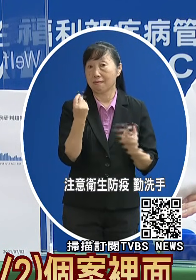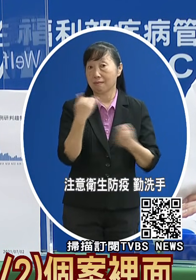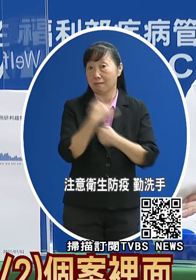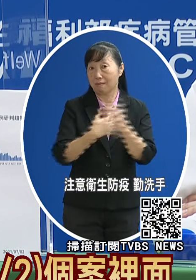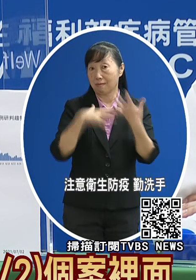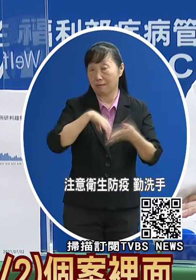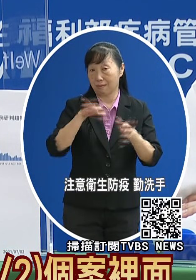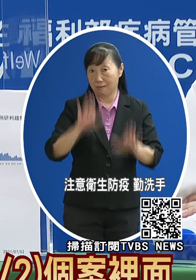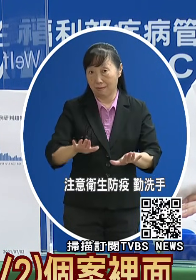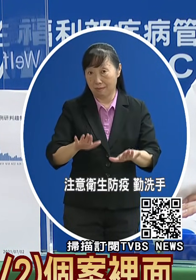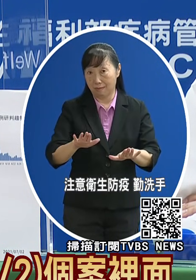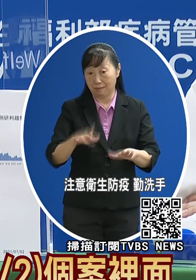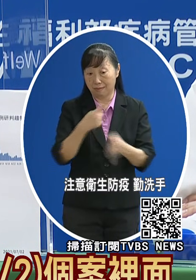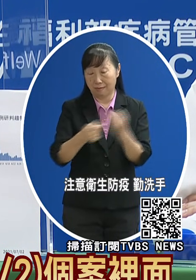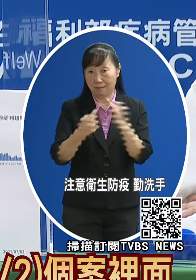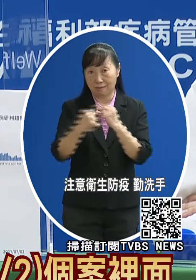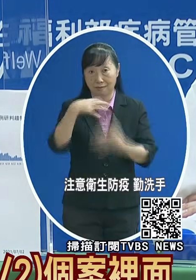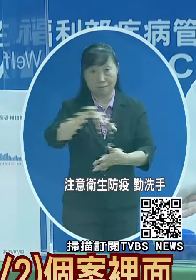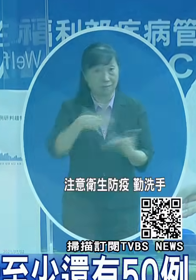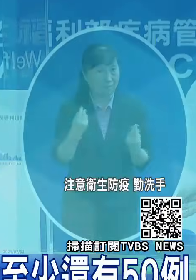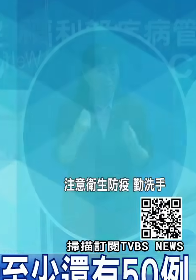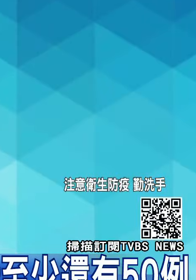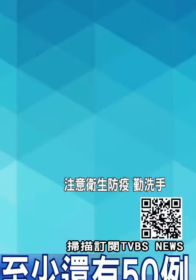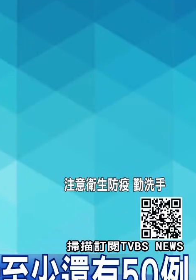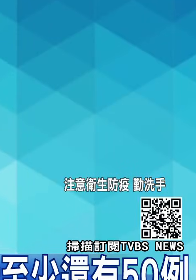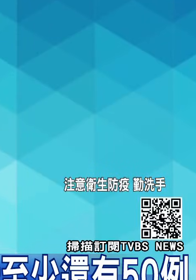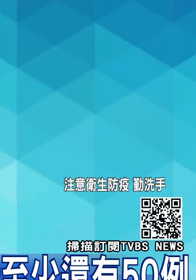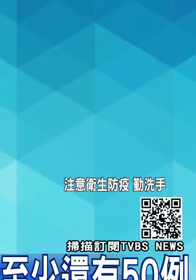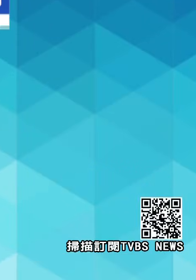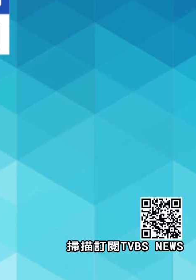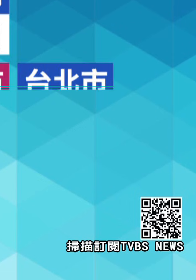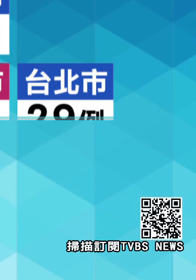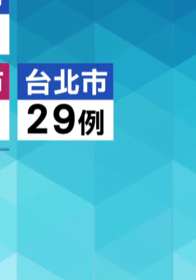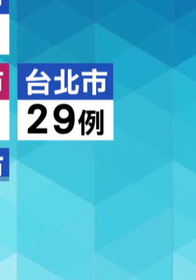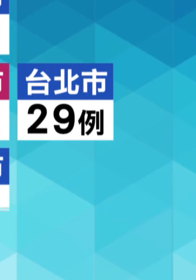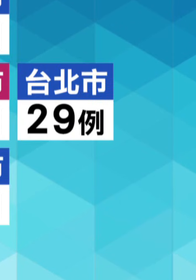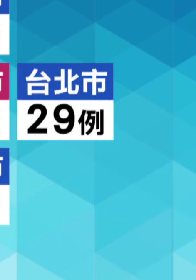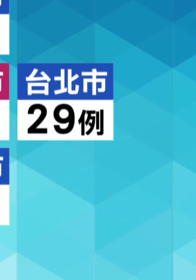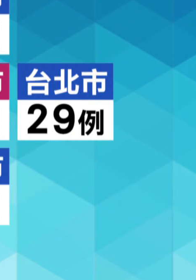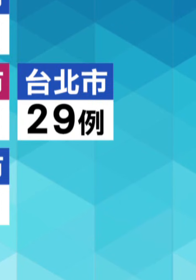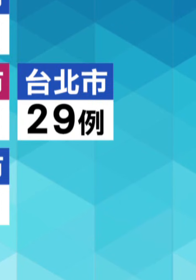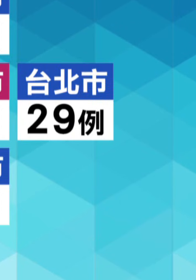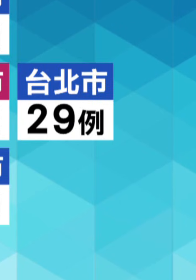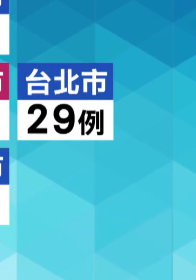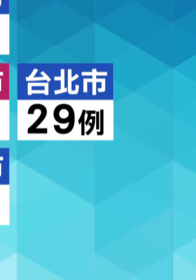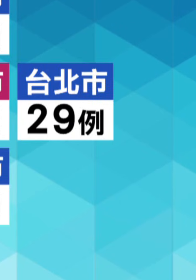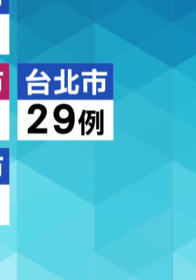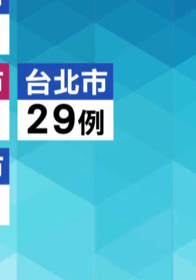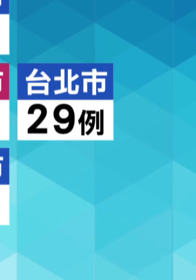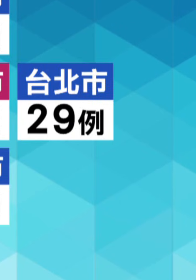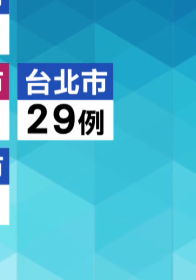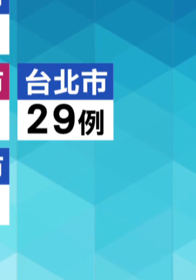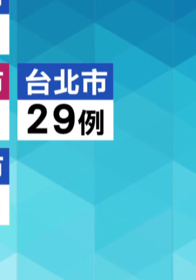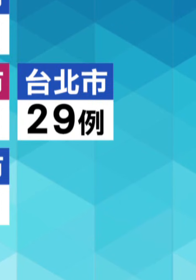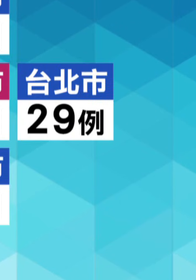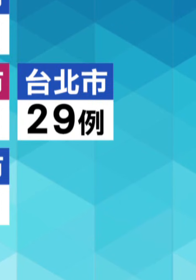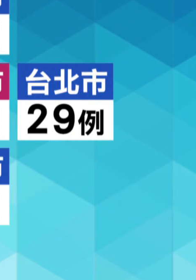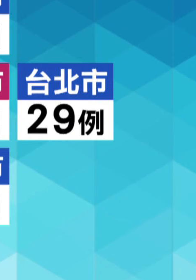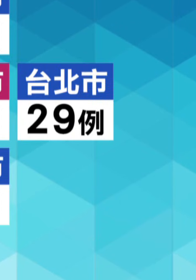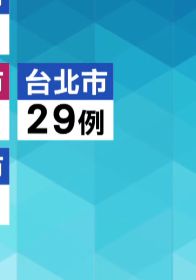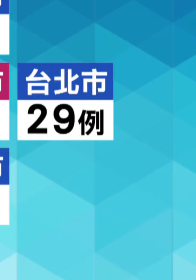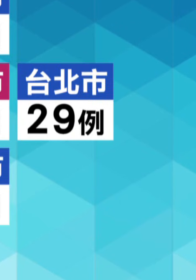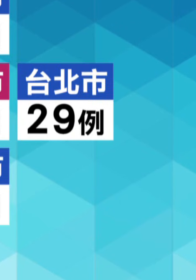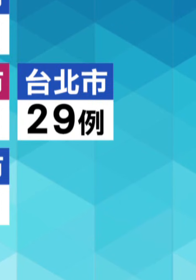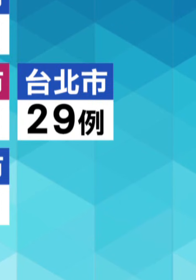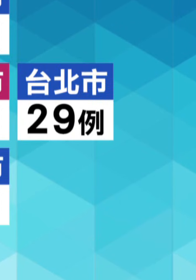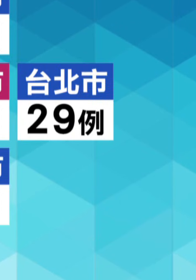包含在今天的个案里面。 57例本土还不包含淮南市场新筛出个案。纵观全台疫情分布，北市单日确